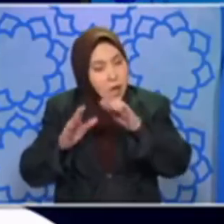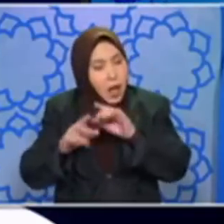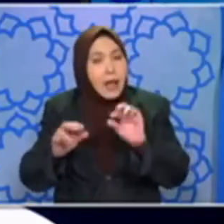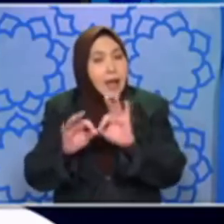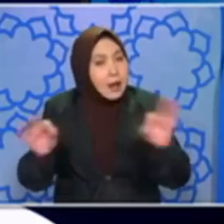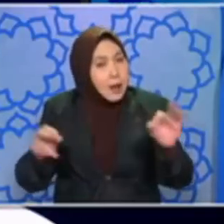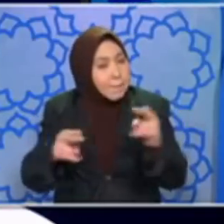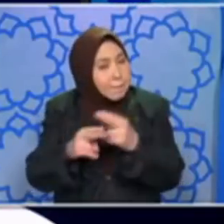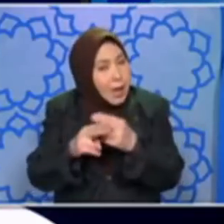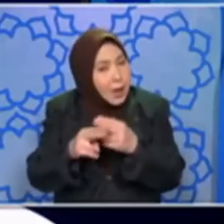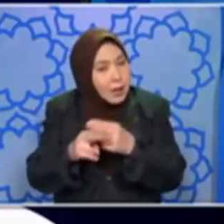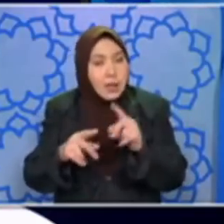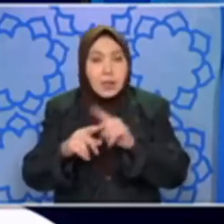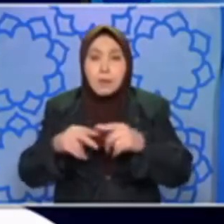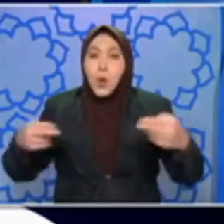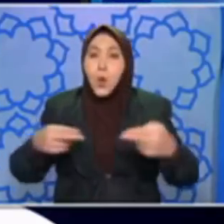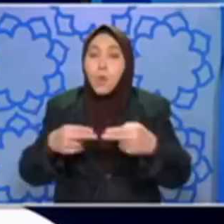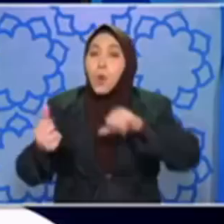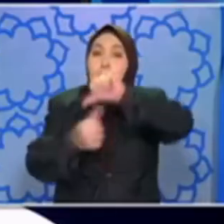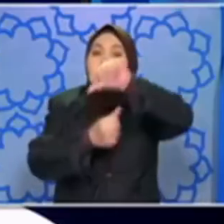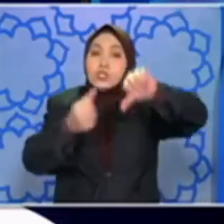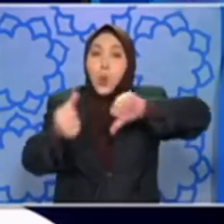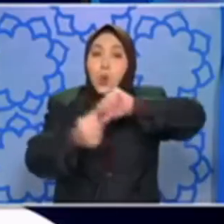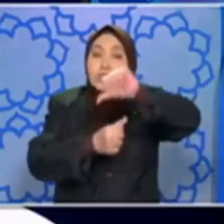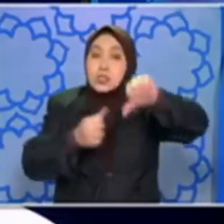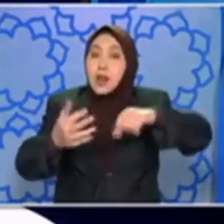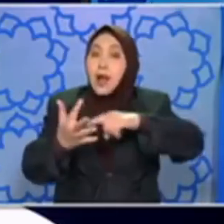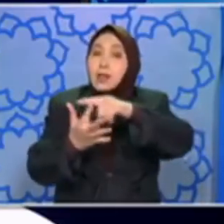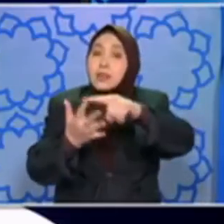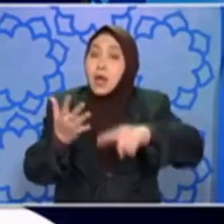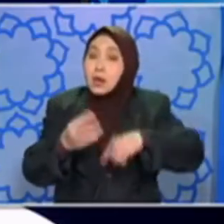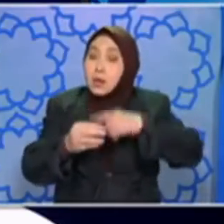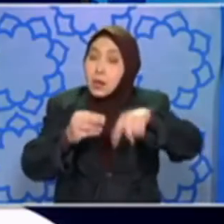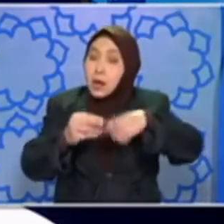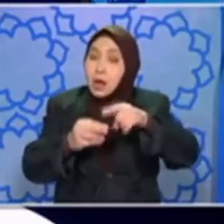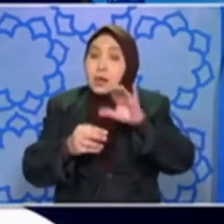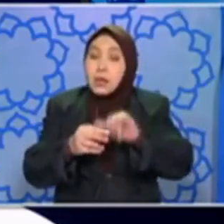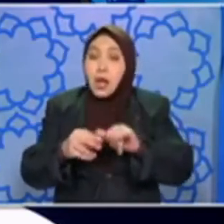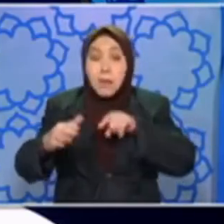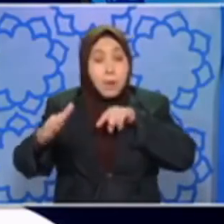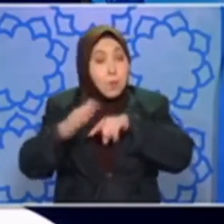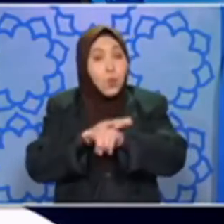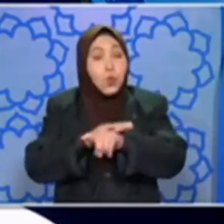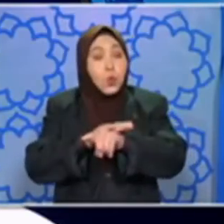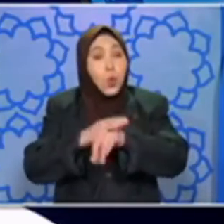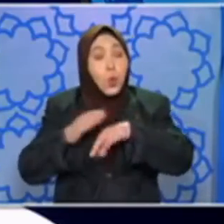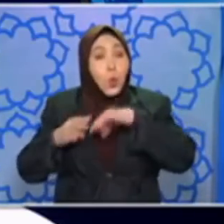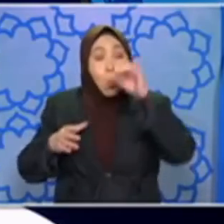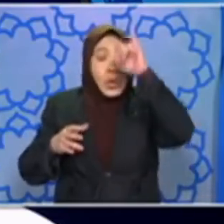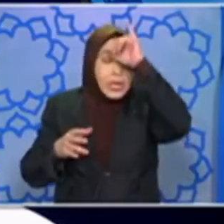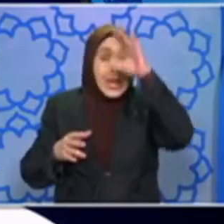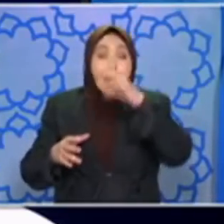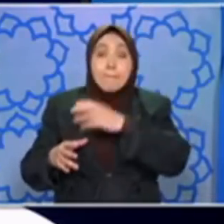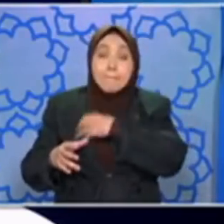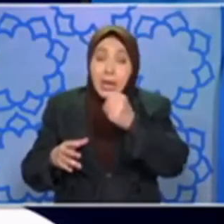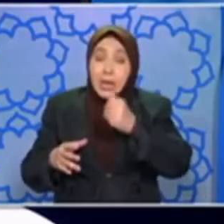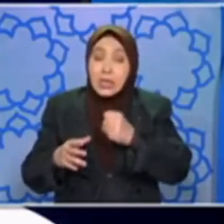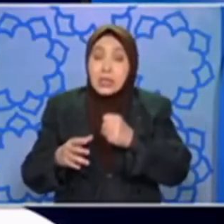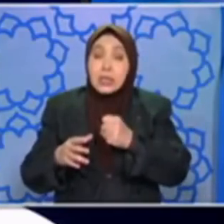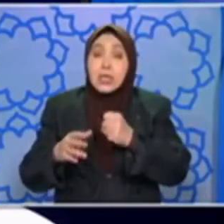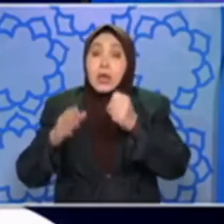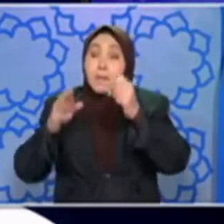tetapi ia berkaitan dengan hubungan sosial. Antara perkara yang membunuh spiritual iman seseorang adalah